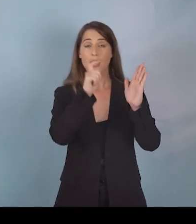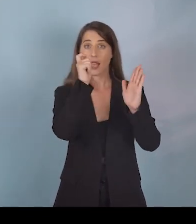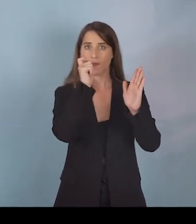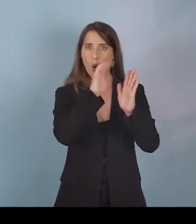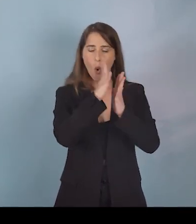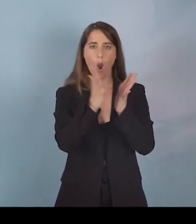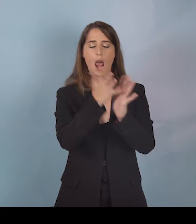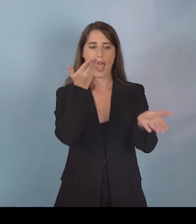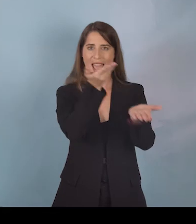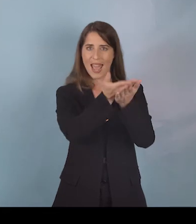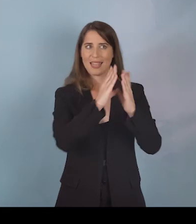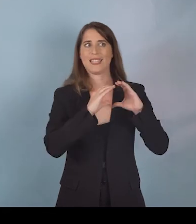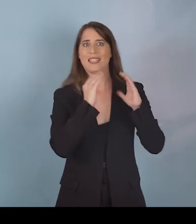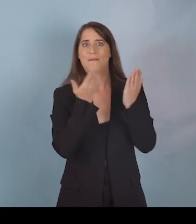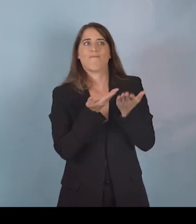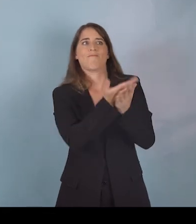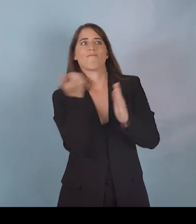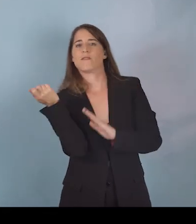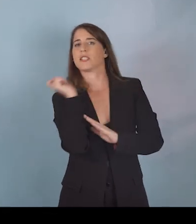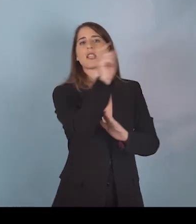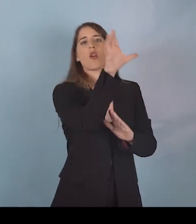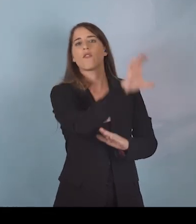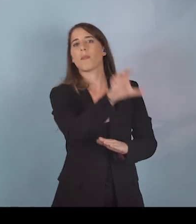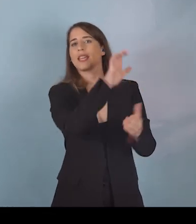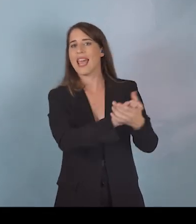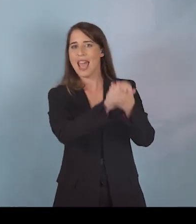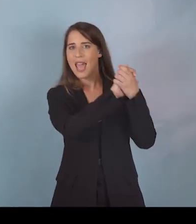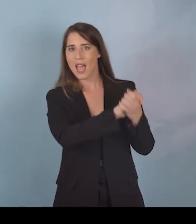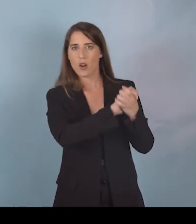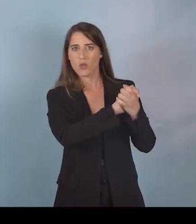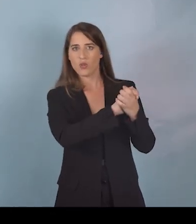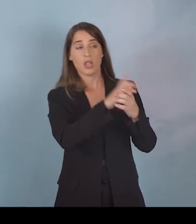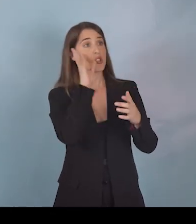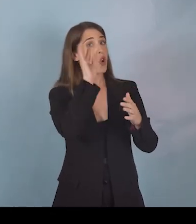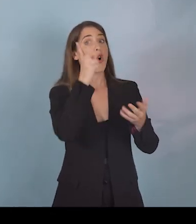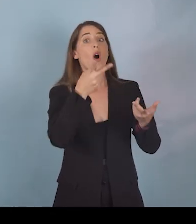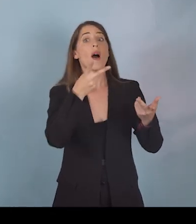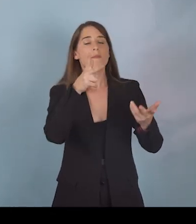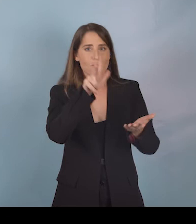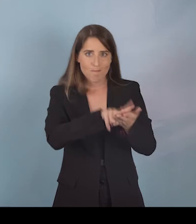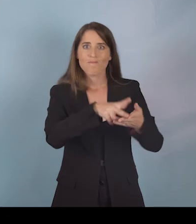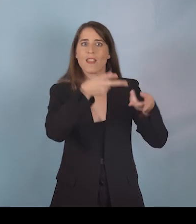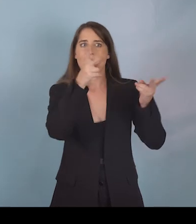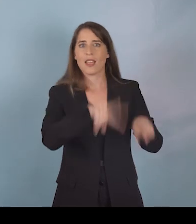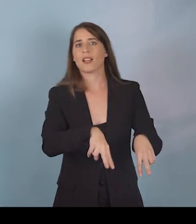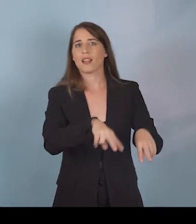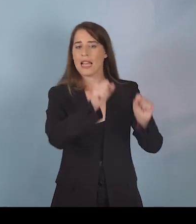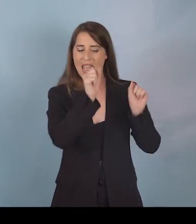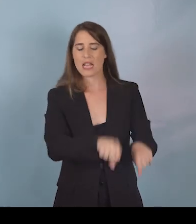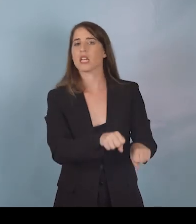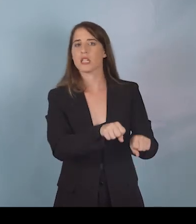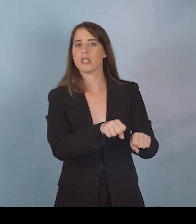αυτό οφείλουν να το δηλώσουν κιόλας στην Ευρωπαϊκή Επιτροπή όταν εγκρίνει το μεγάλο πακέτο της στρατηγικής